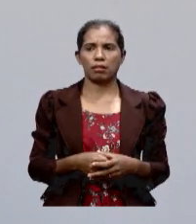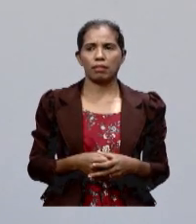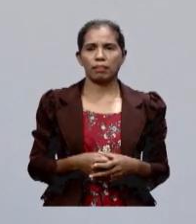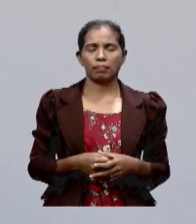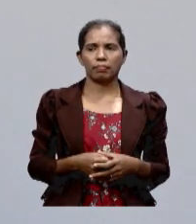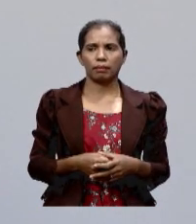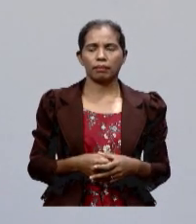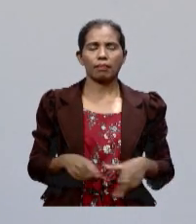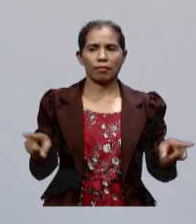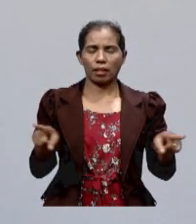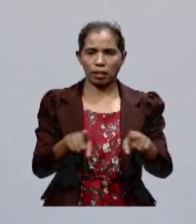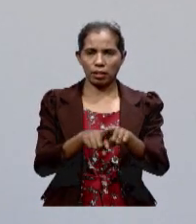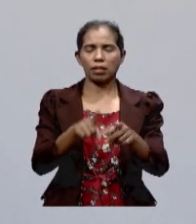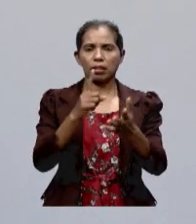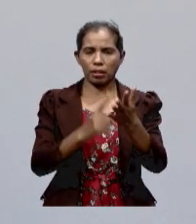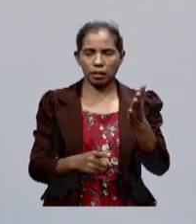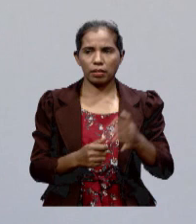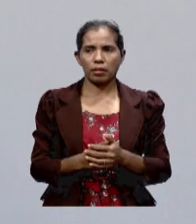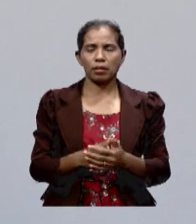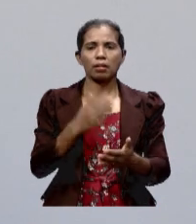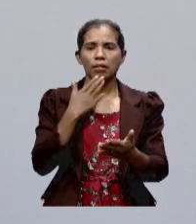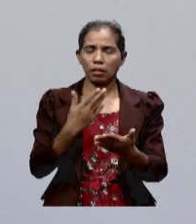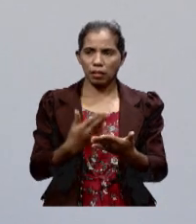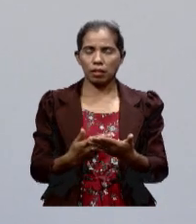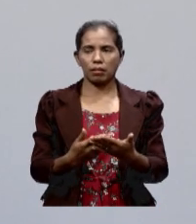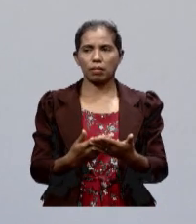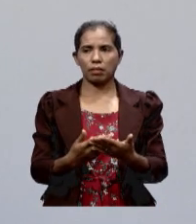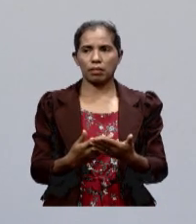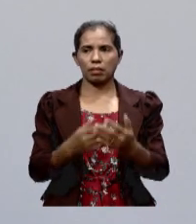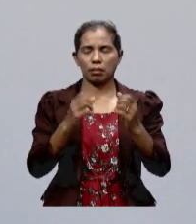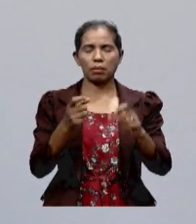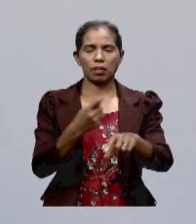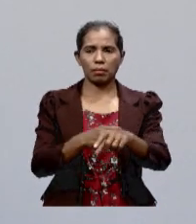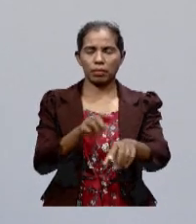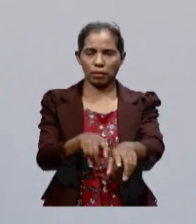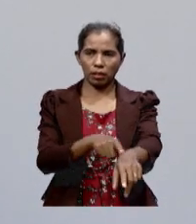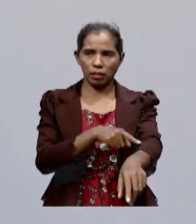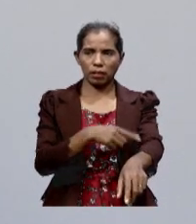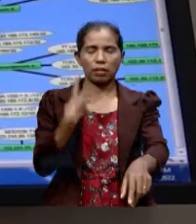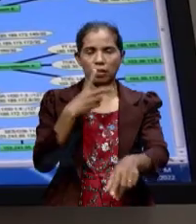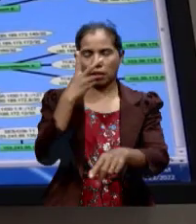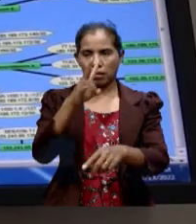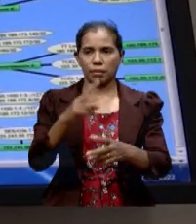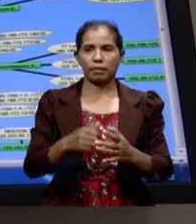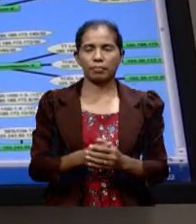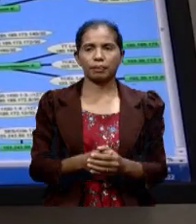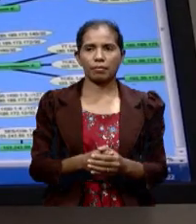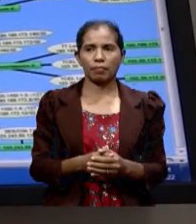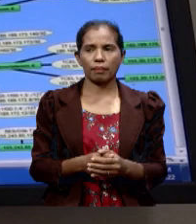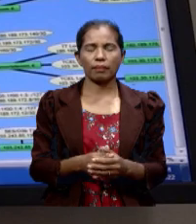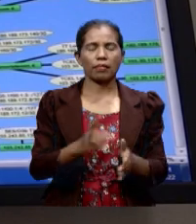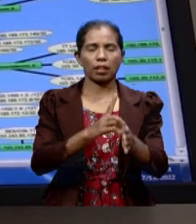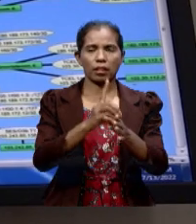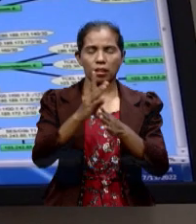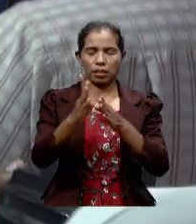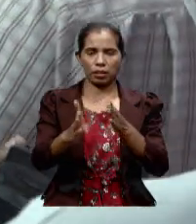ne behane saira maka dia ba perlongku prazo itahare antes ne diretor